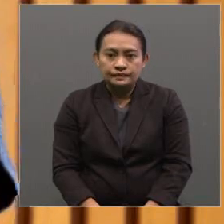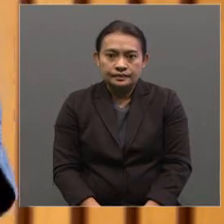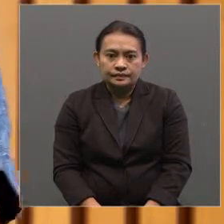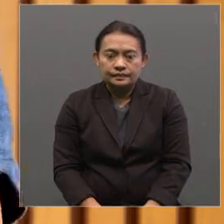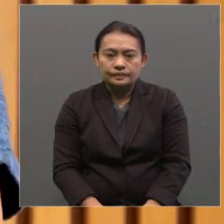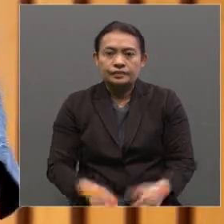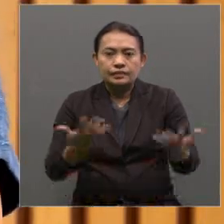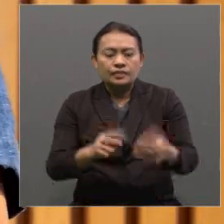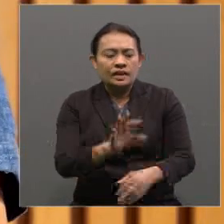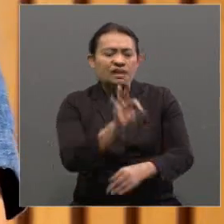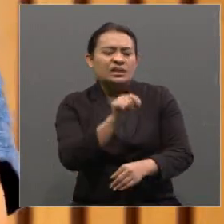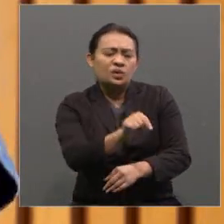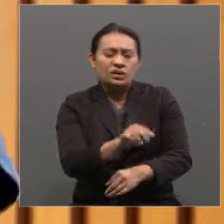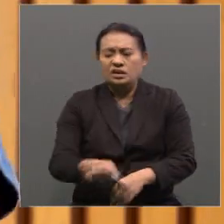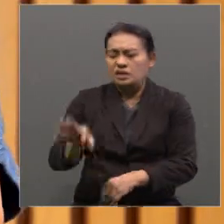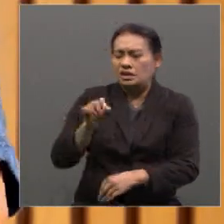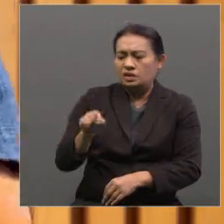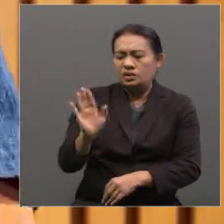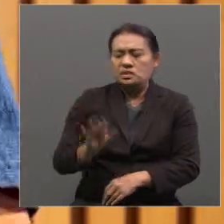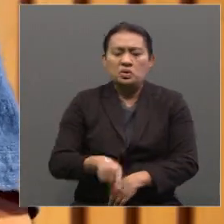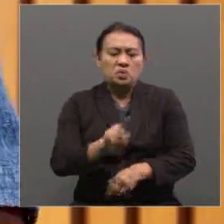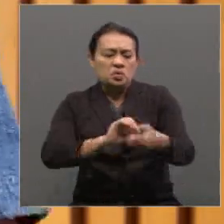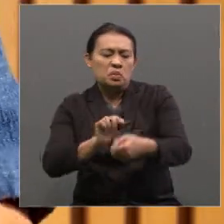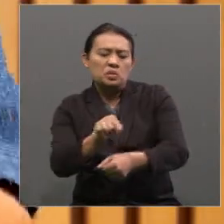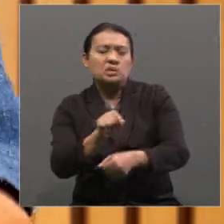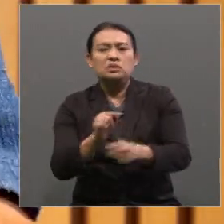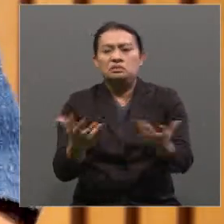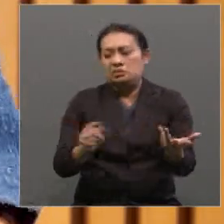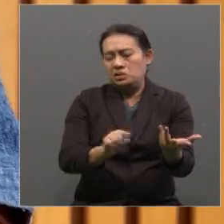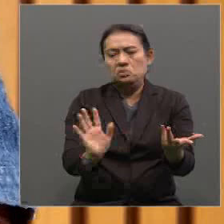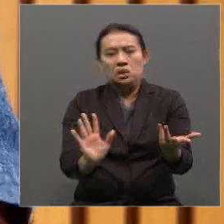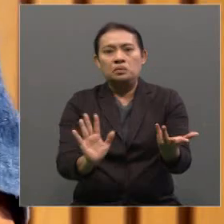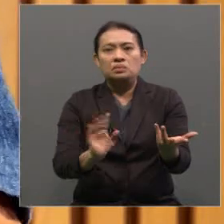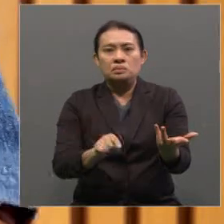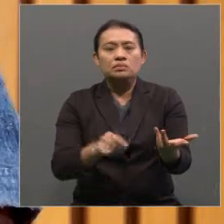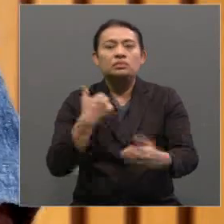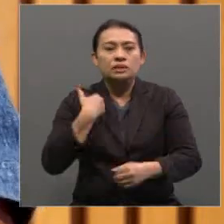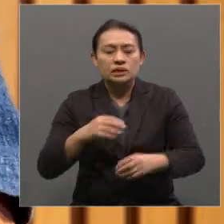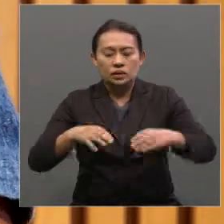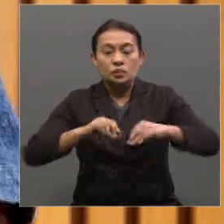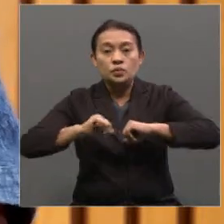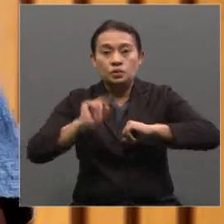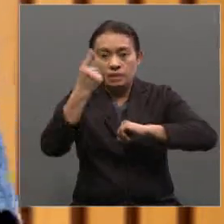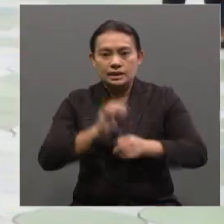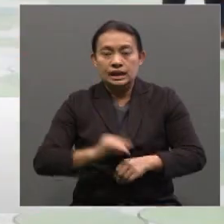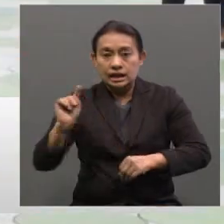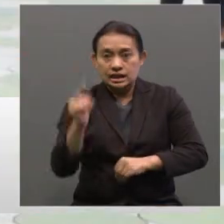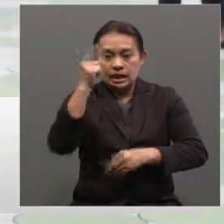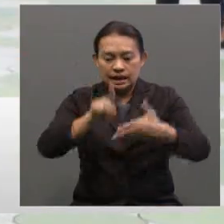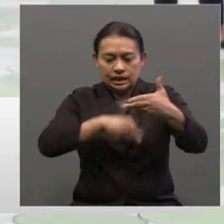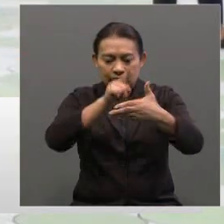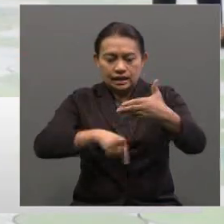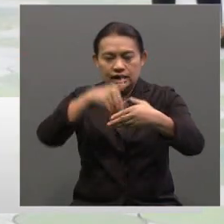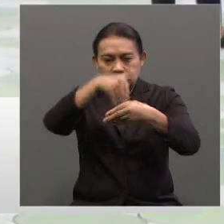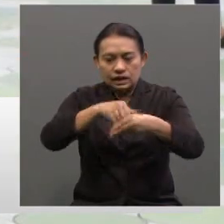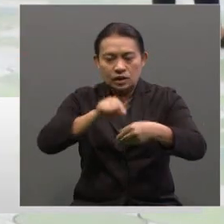ไรครับเลือกคนนั้นไม่เลือกคนนี้ร่วมคนนั้นไม่ร่วมคนนี ้ แต่ประเด็นของมันก็คือว่าคนรุ่นใหม่ First Voter เนี่ยเขาต้องการความชัดเ